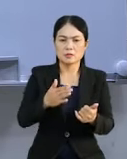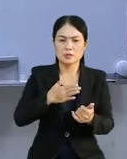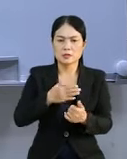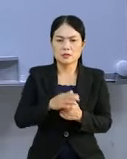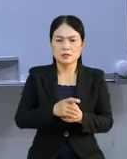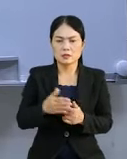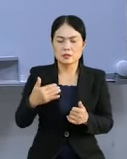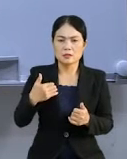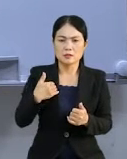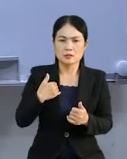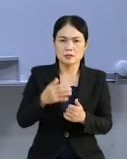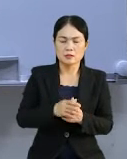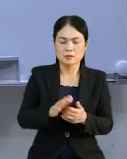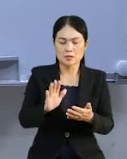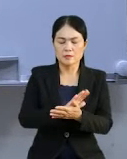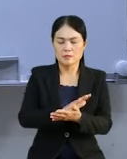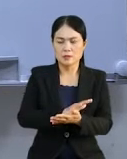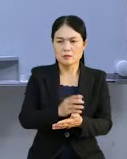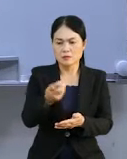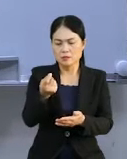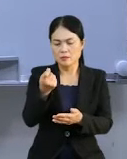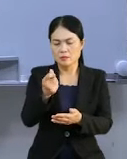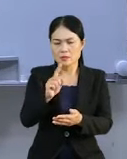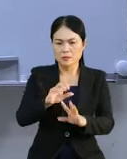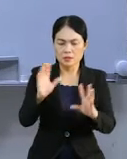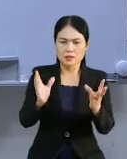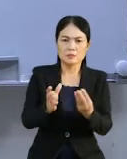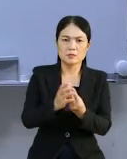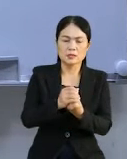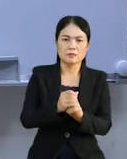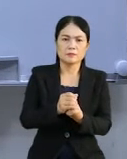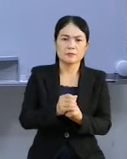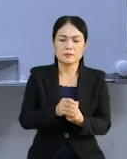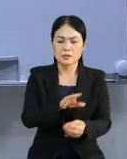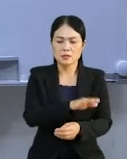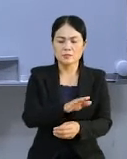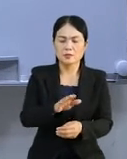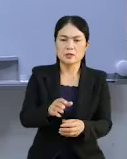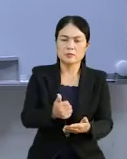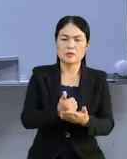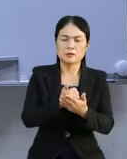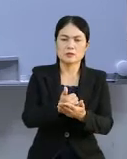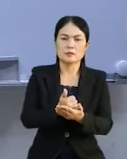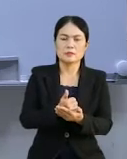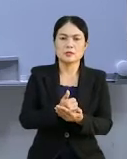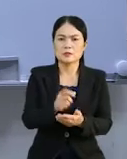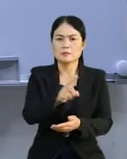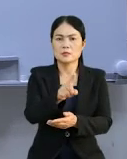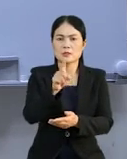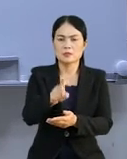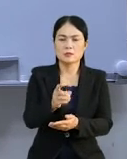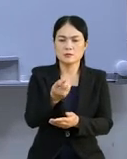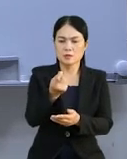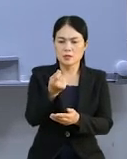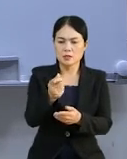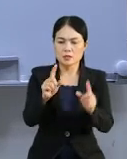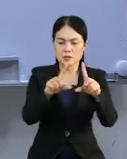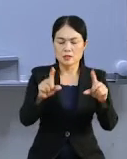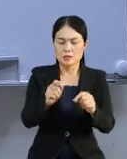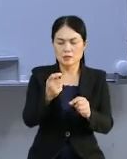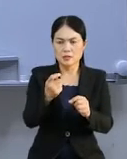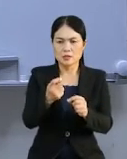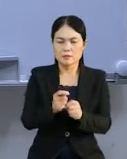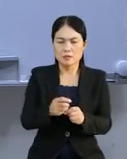rú miên cổ đạc prạ mùi chùm nún đậm bầy ai con chùi thả tá cổ đạc prạ đài nhạc rú miên